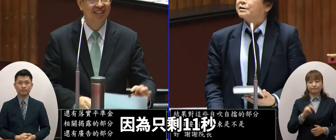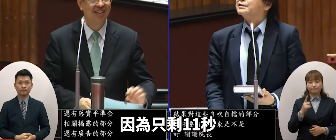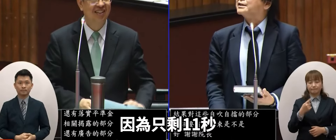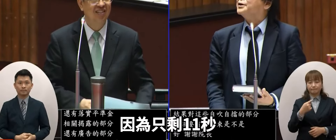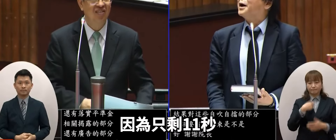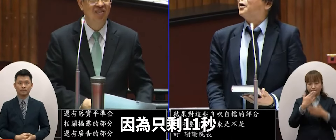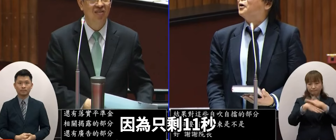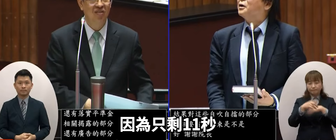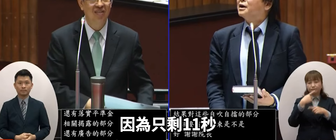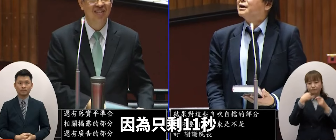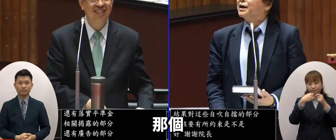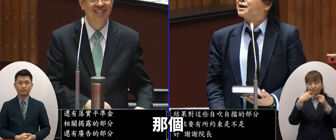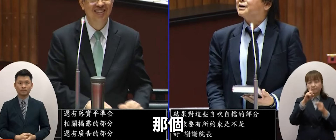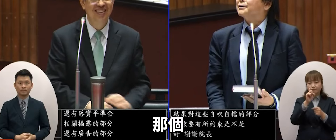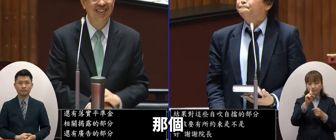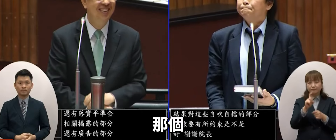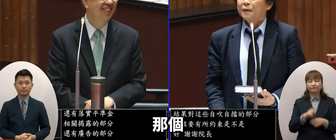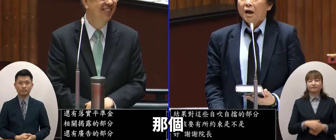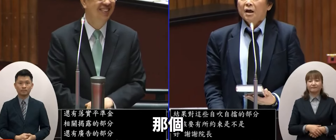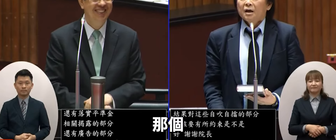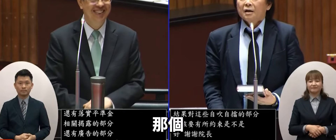因为只剩十一秒哦。